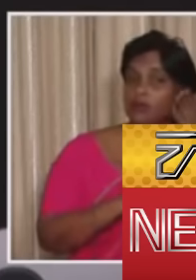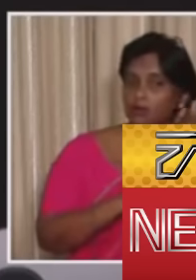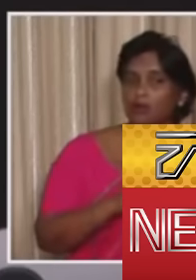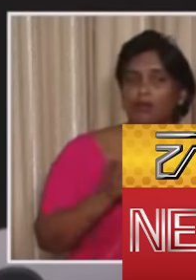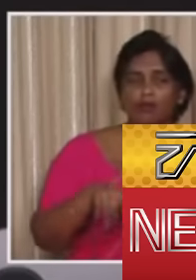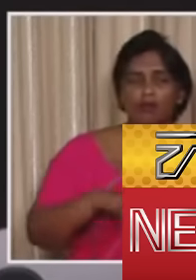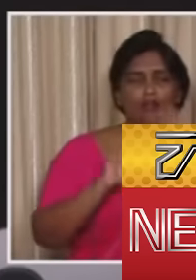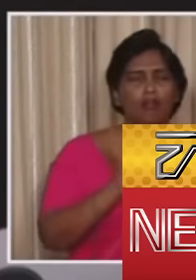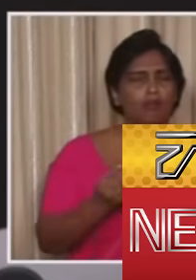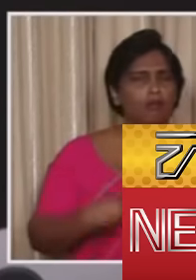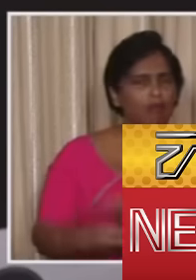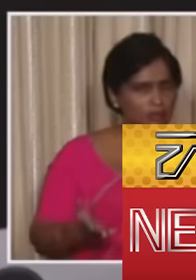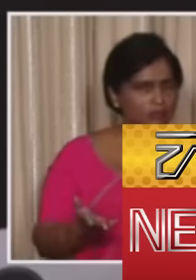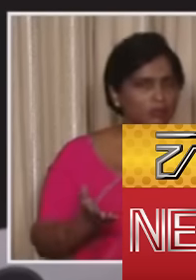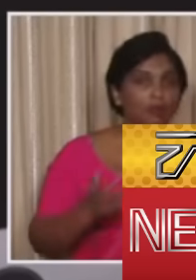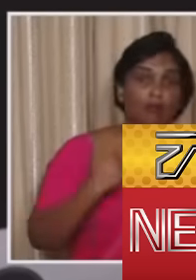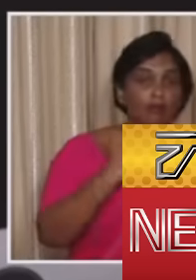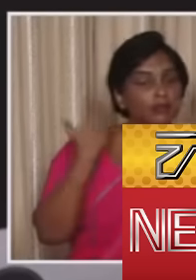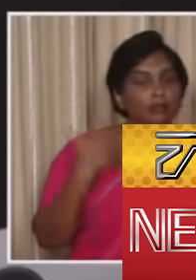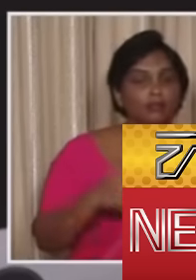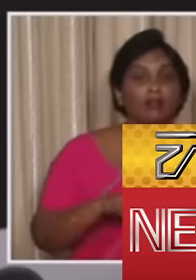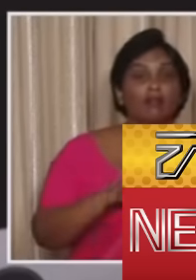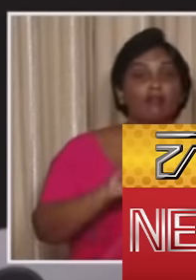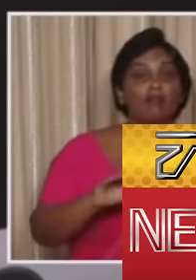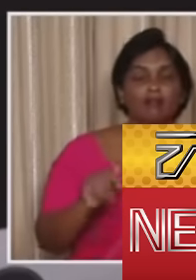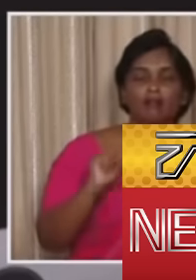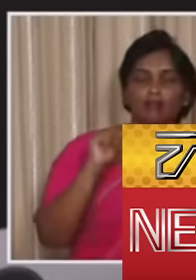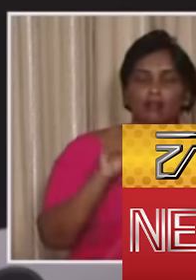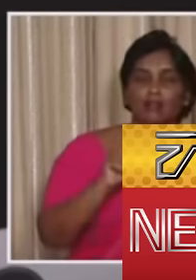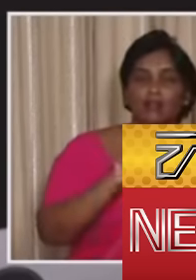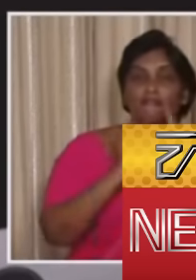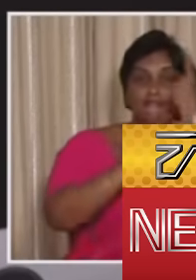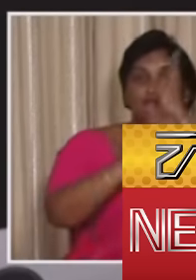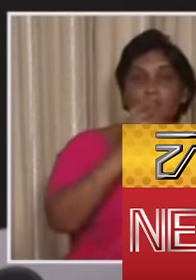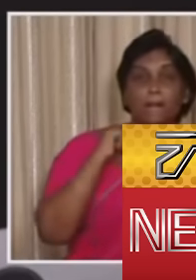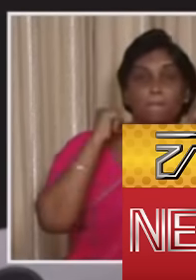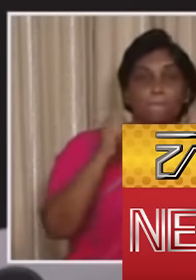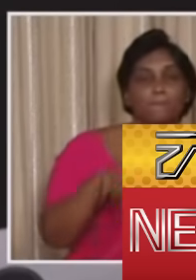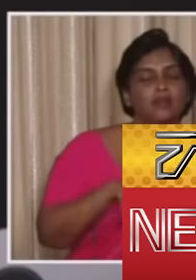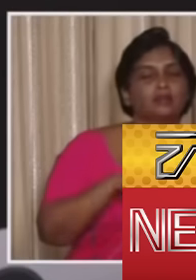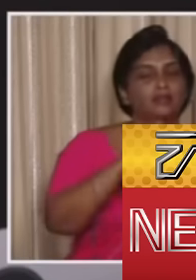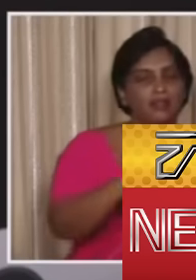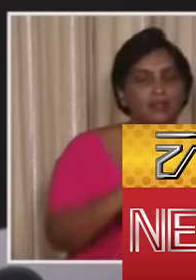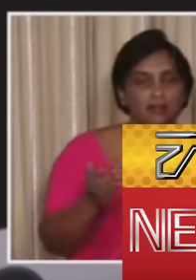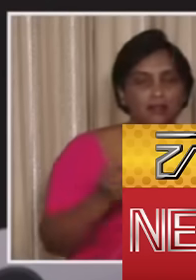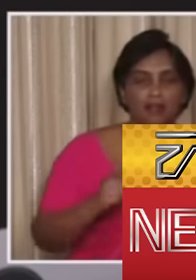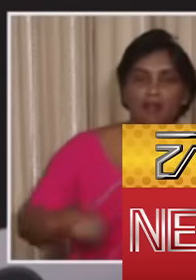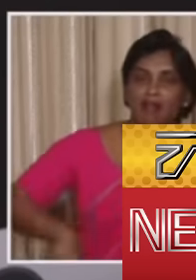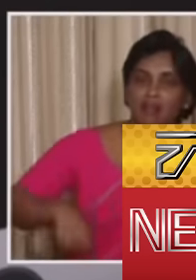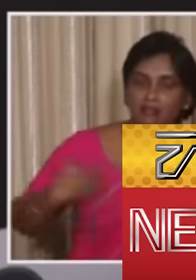එකත් අකුල ගන්න සලසුම් හදනවා. හදලා කියන මොකද්ද? දරුවා යාන්තම් වැල් පාලමෙන් ඉස්සරහට ගෙනිච්චා. දරුවා යනකොට දරුවගේ කලිසමත්